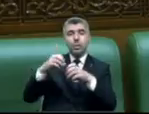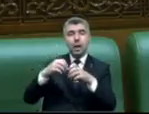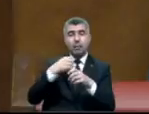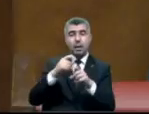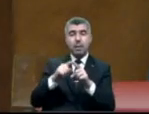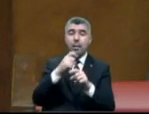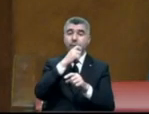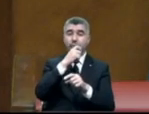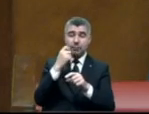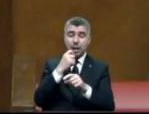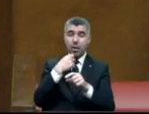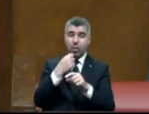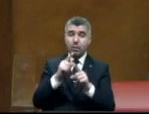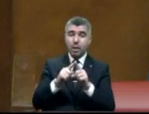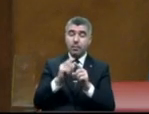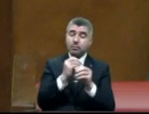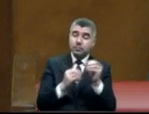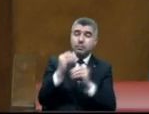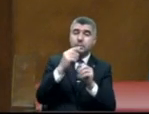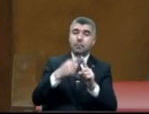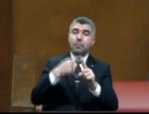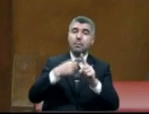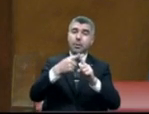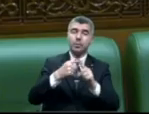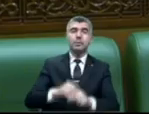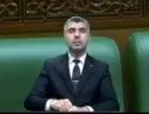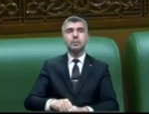في رمضان، وكلامي غادي نقول لكم سيد الوزير راه ترجعوا لي.